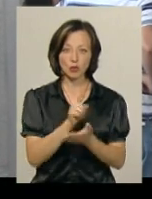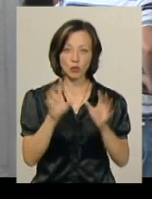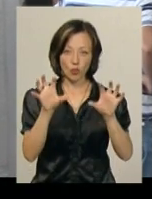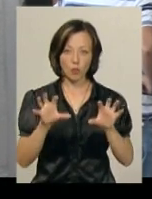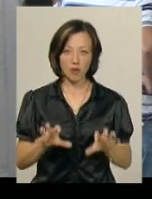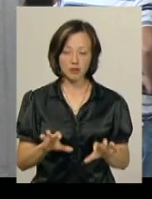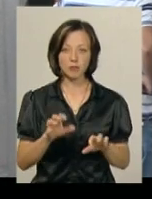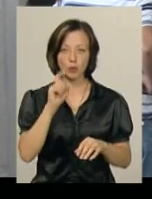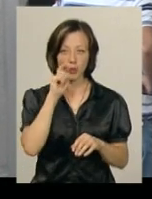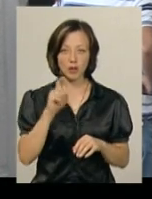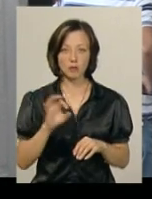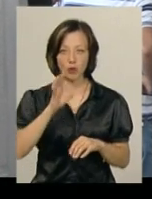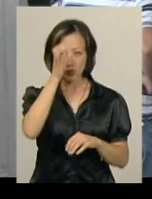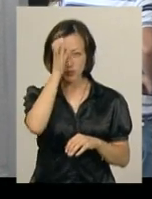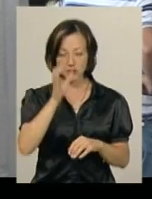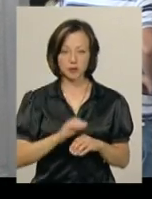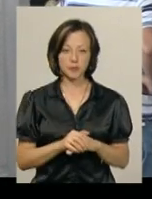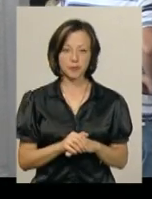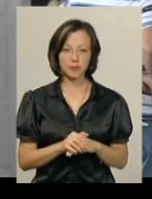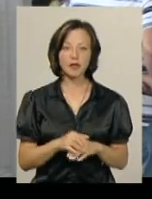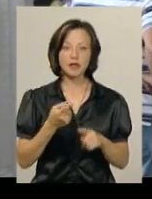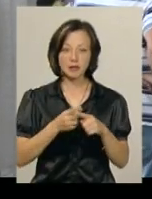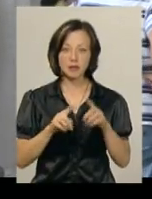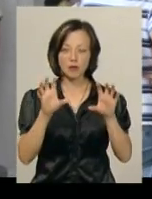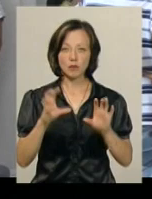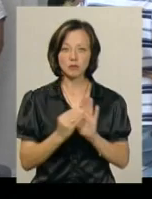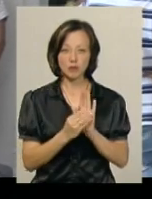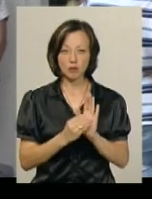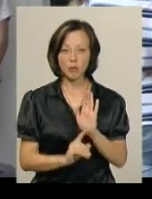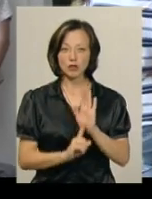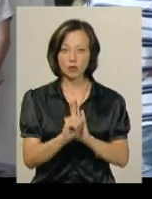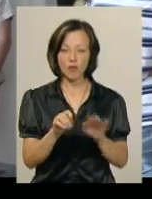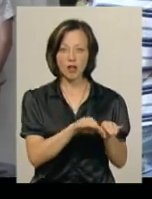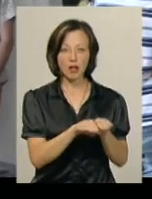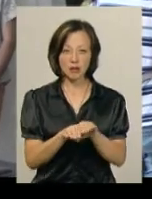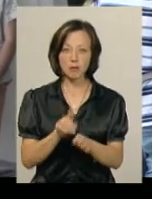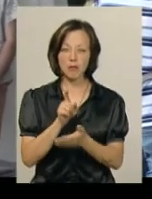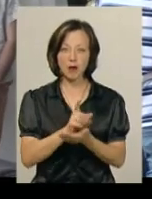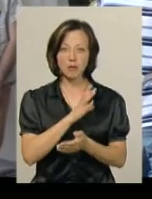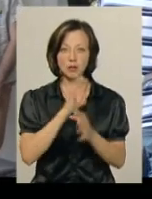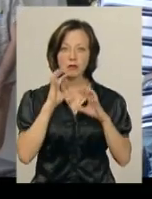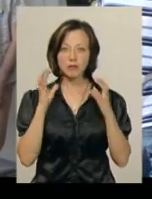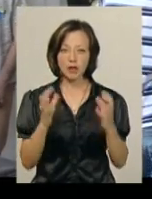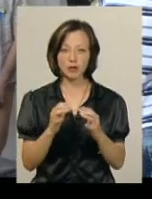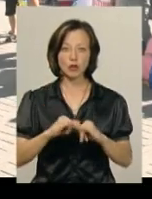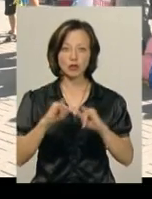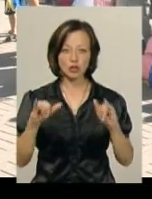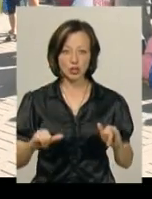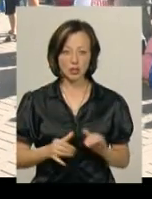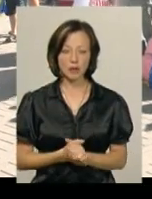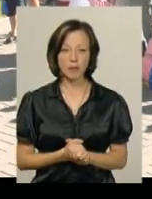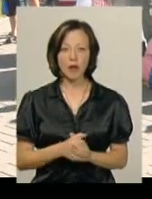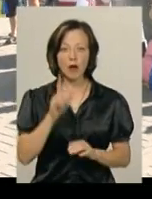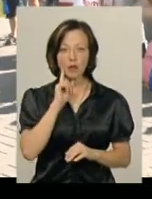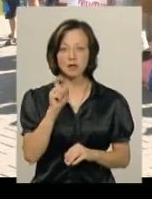документами і законом України про освіту, зокрема. А він якраз і говорить про те, що початкова ланка має бути збережена, розширена. Поки